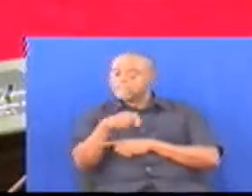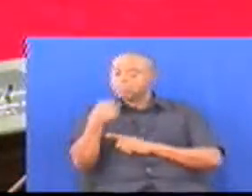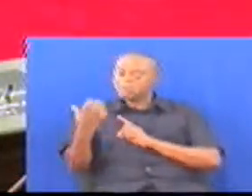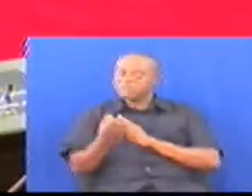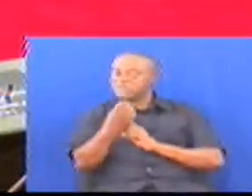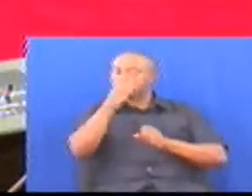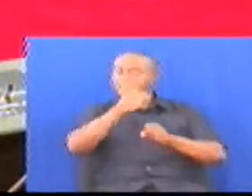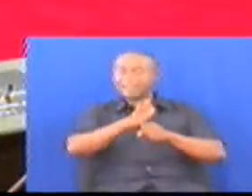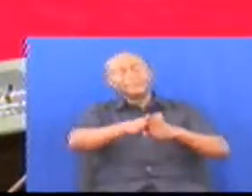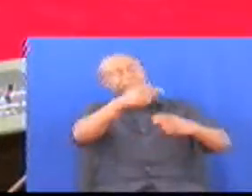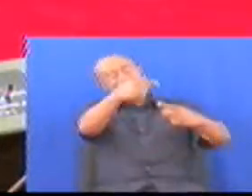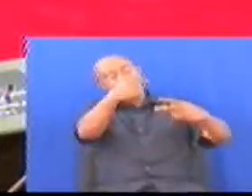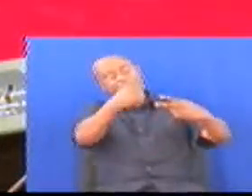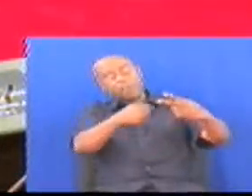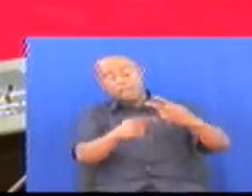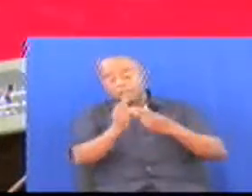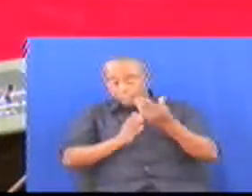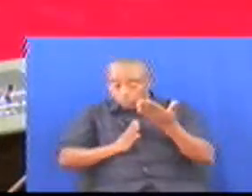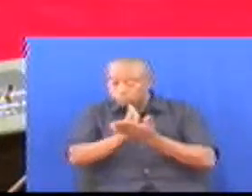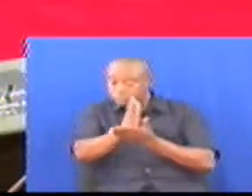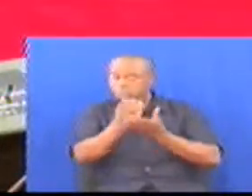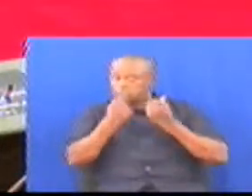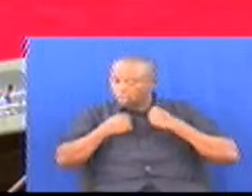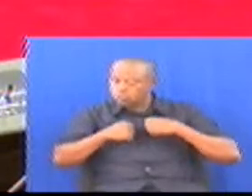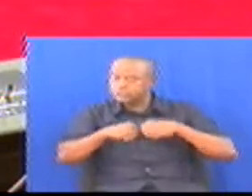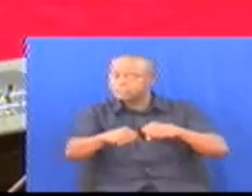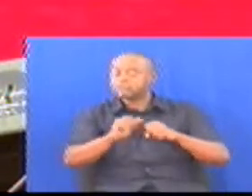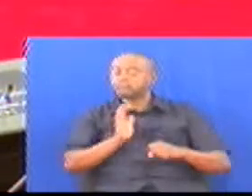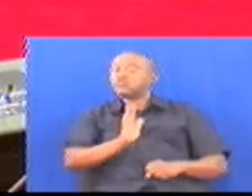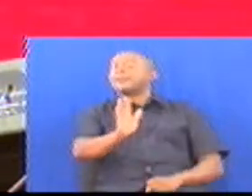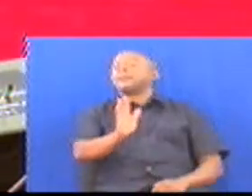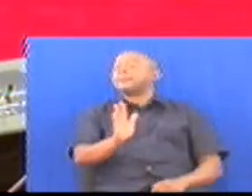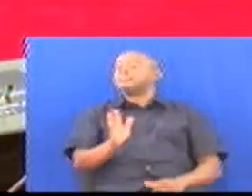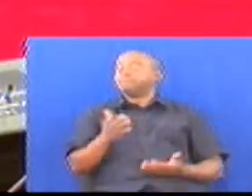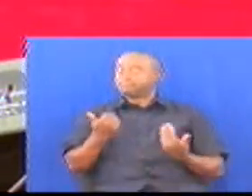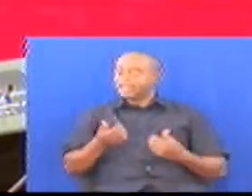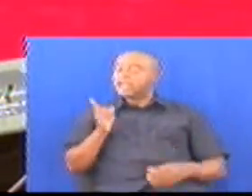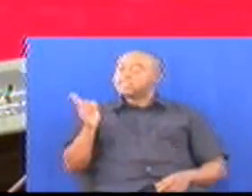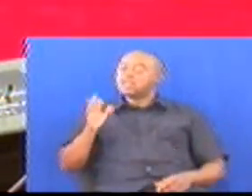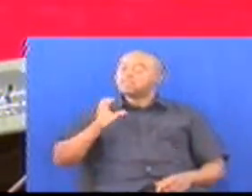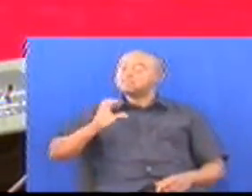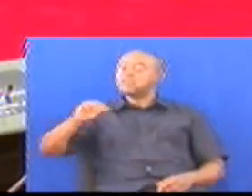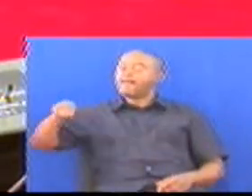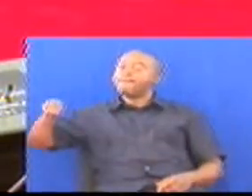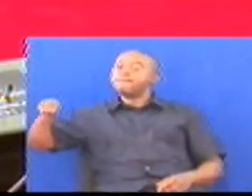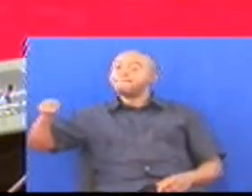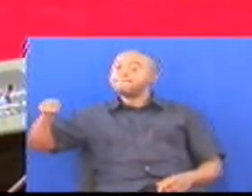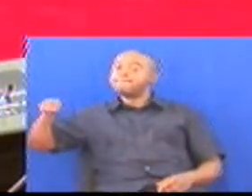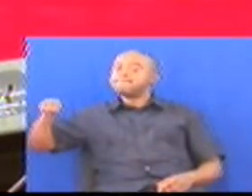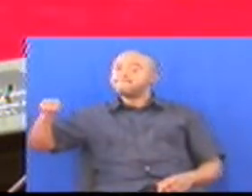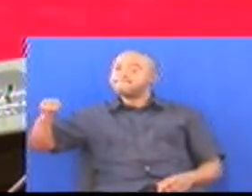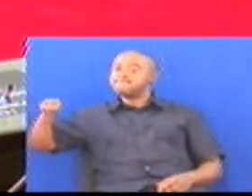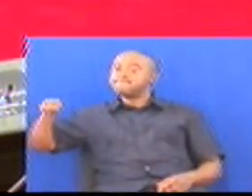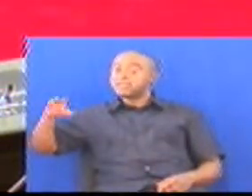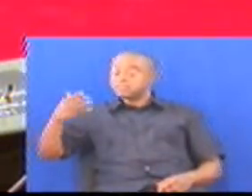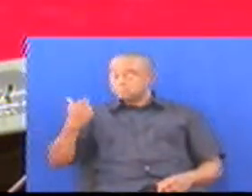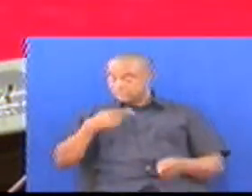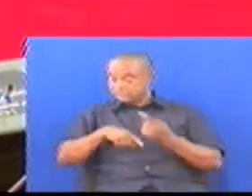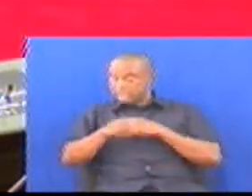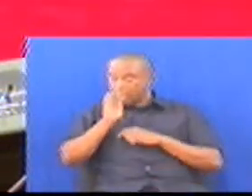mafanikio mengi yaliyopatikana kupitia utekelezaji wa ilani ya CCM kwa ajili ya uchaguzi mkuu wa